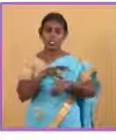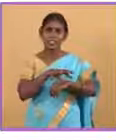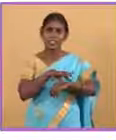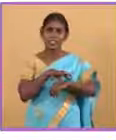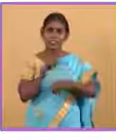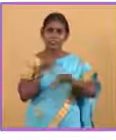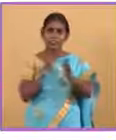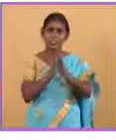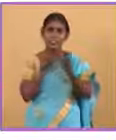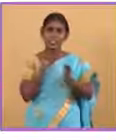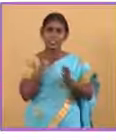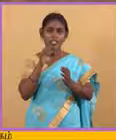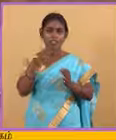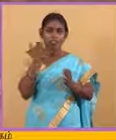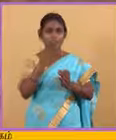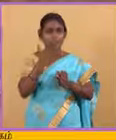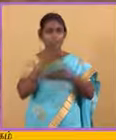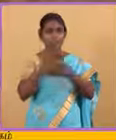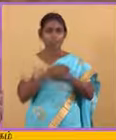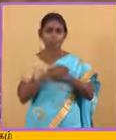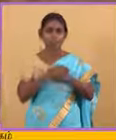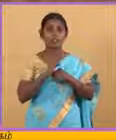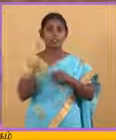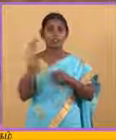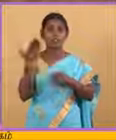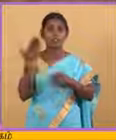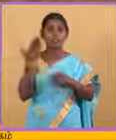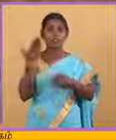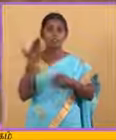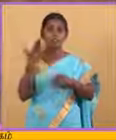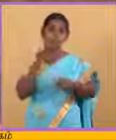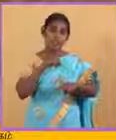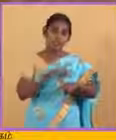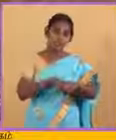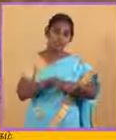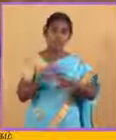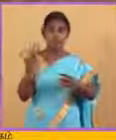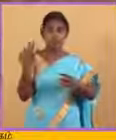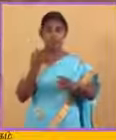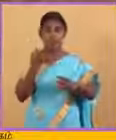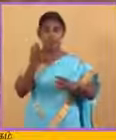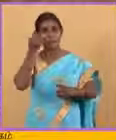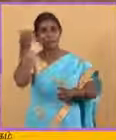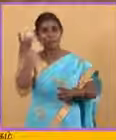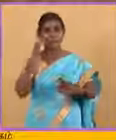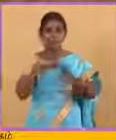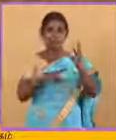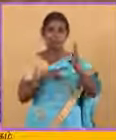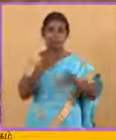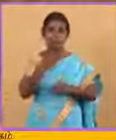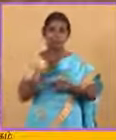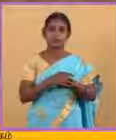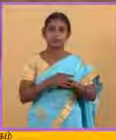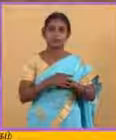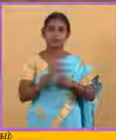மூணு கருத்து தான் மாணவ செல்வங்களே. ஒன்று, தமிழின் காலம் சிறப்பு பழமை. அடுத்து, ஓரெழுத்து ஒரு